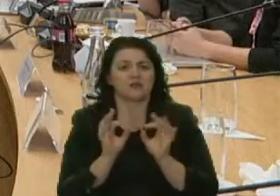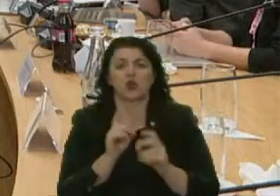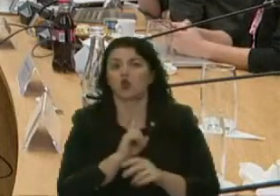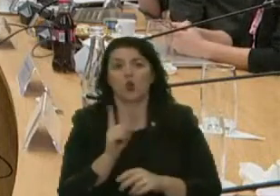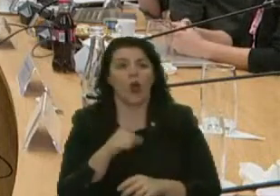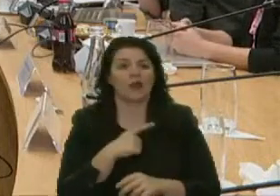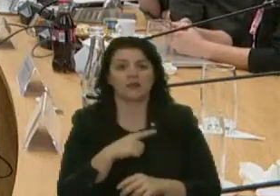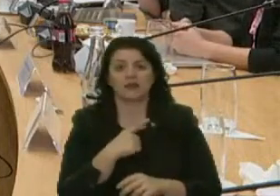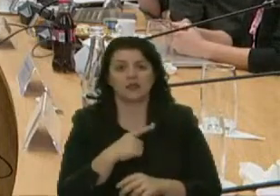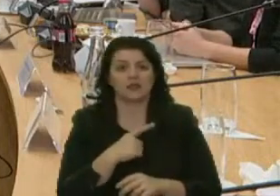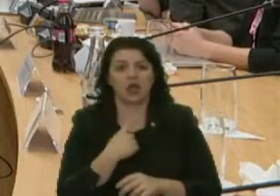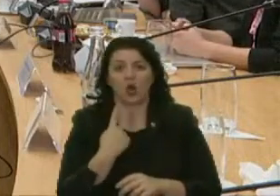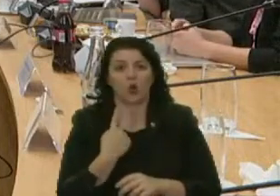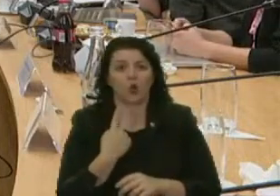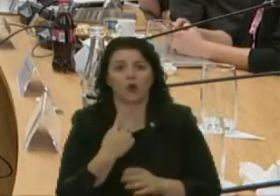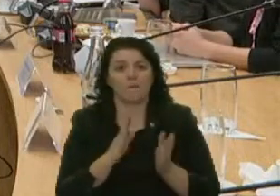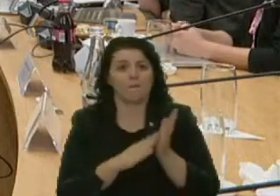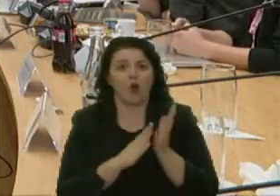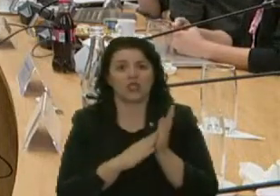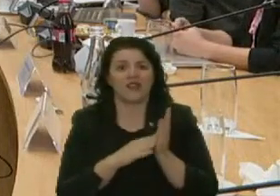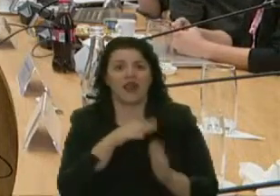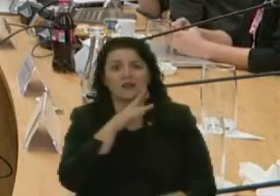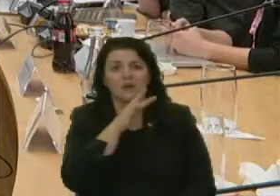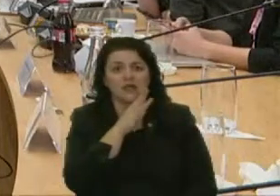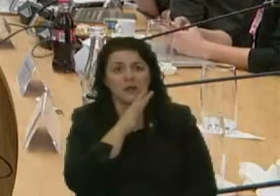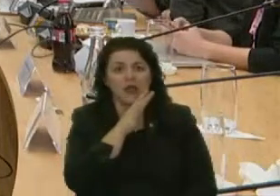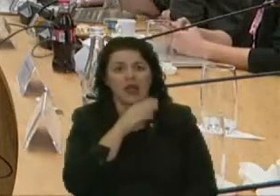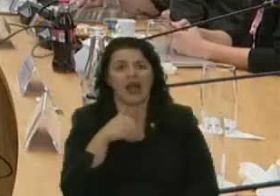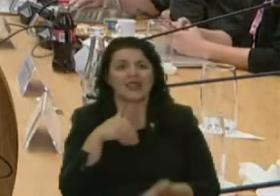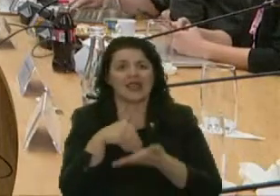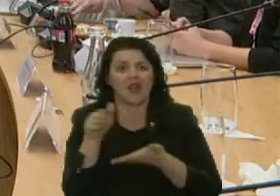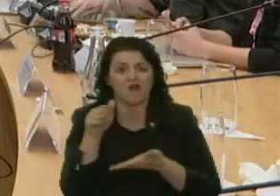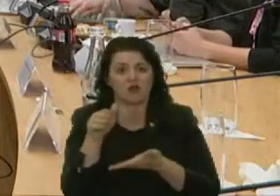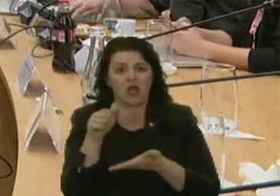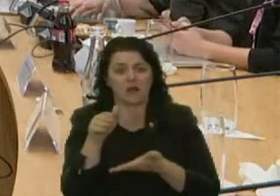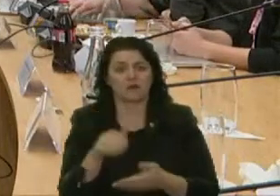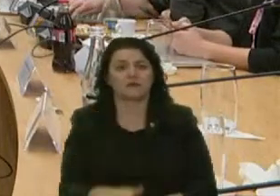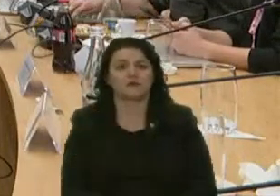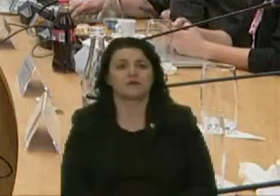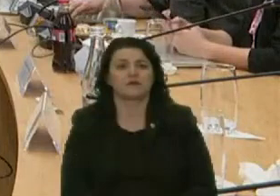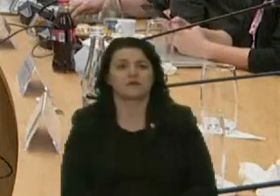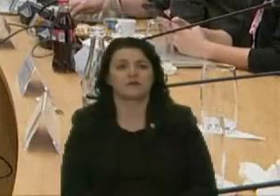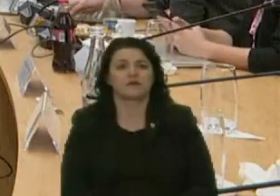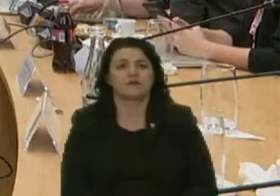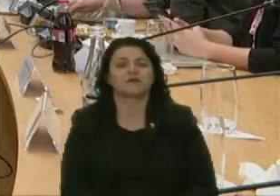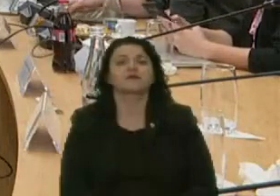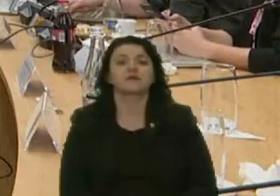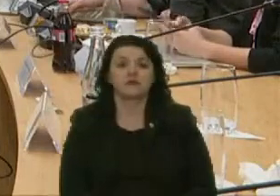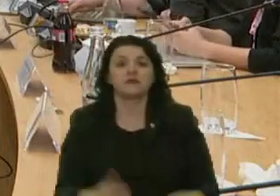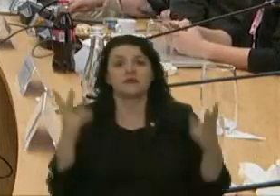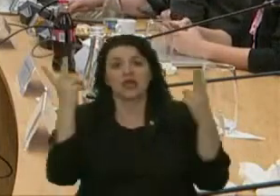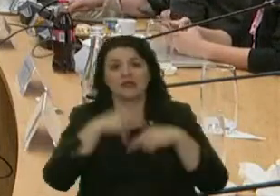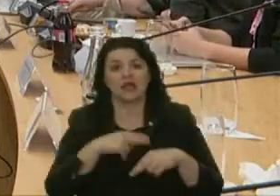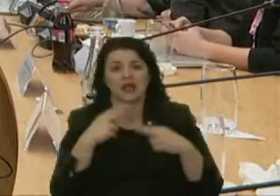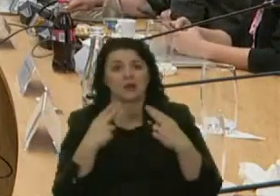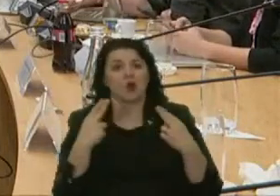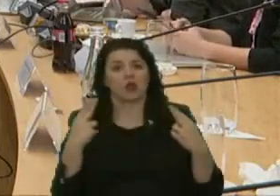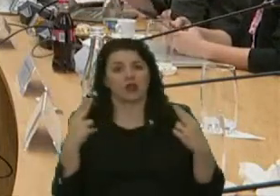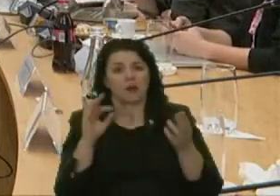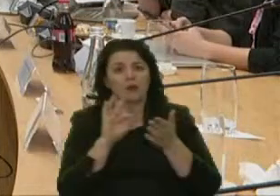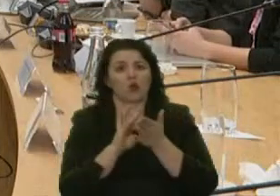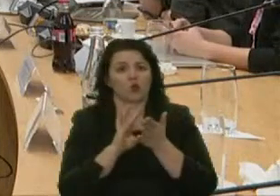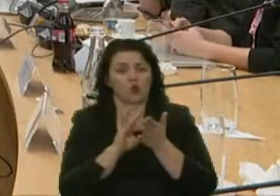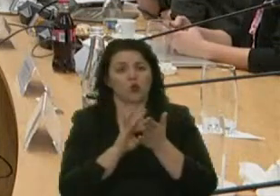nu există niciun motiv administrativ de a refuza acest lucru și tot fiindcă înțeleg importanța sugestiilor